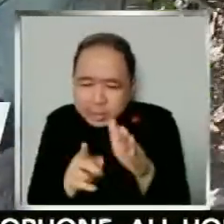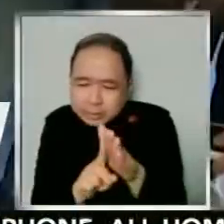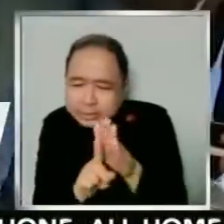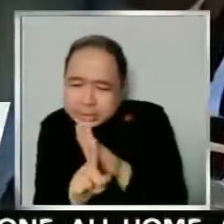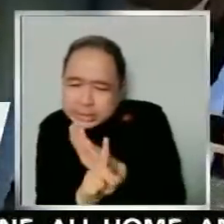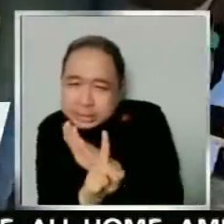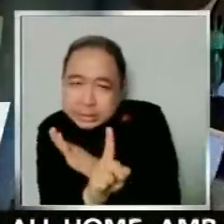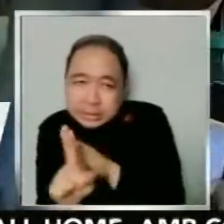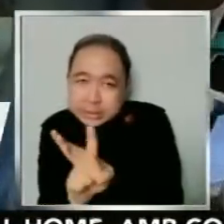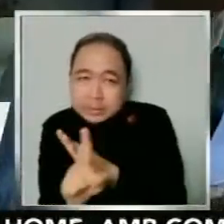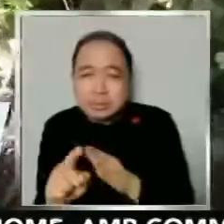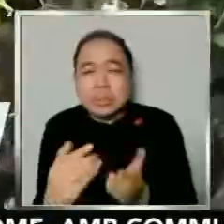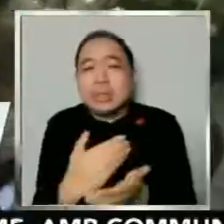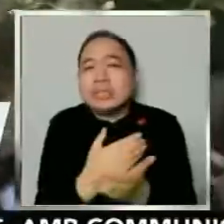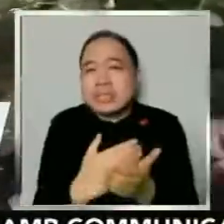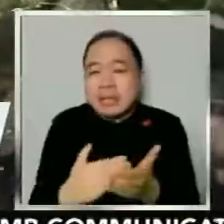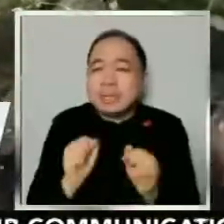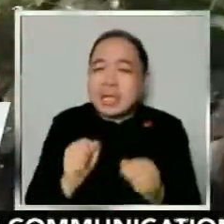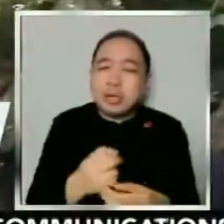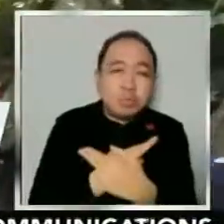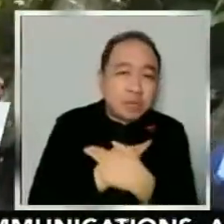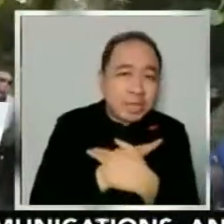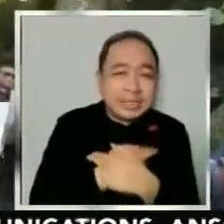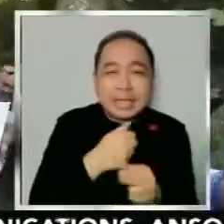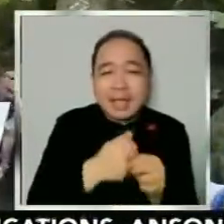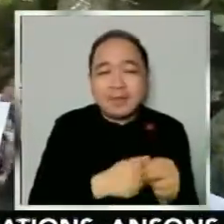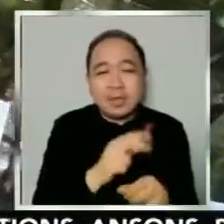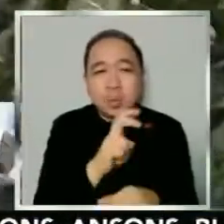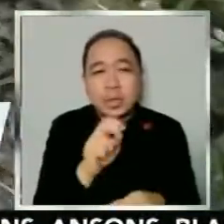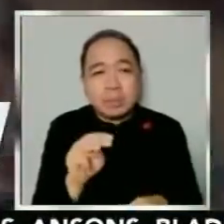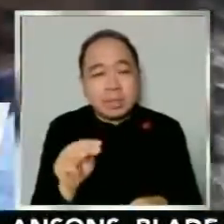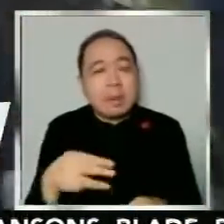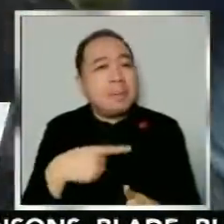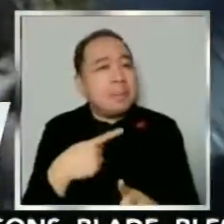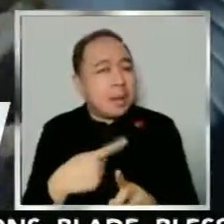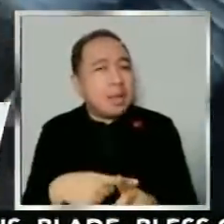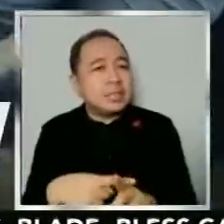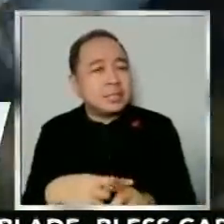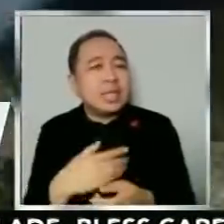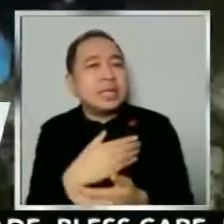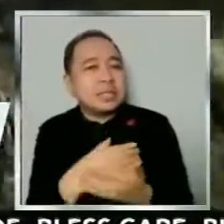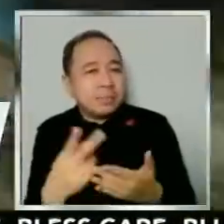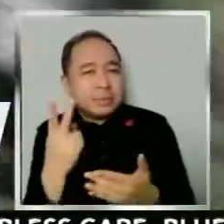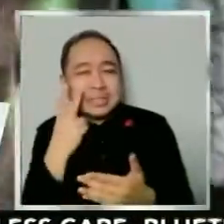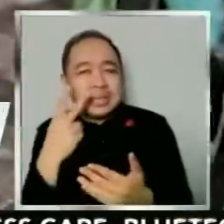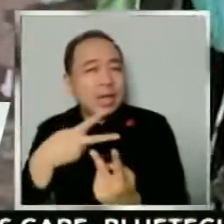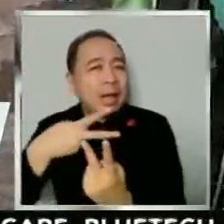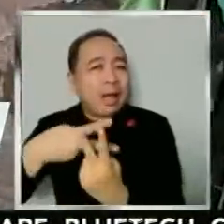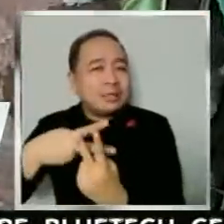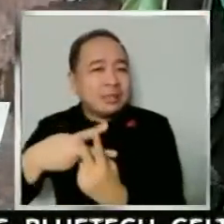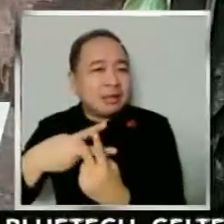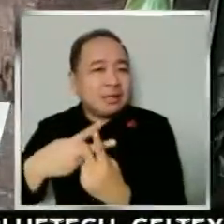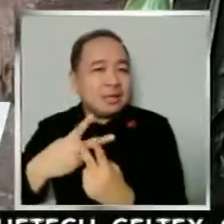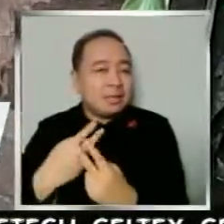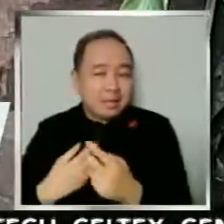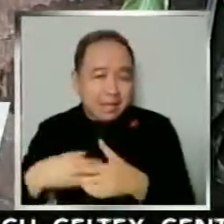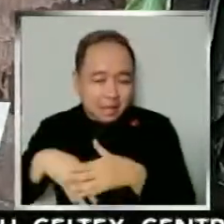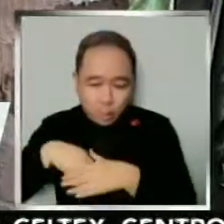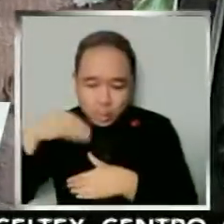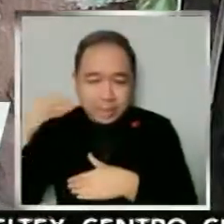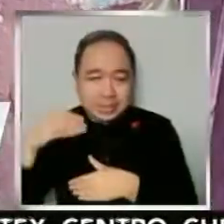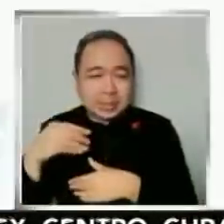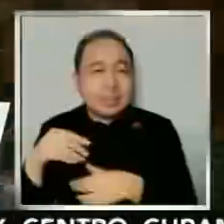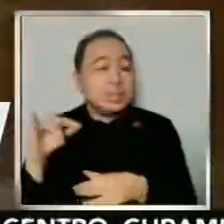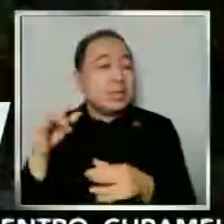magpahinga kada 200 metro, pantanggal pagod din ang mga hugot lines na madaraanan sa trek gaya nito. IG-worthy ang halos